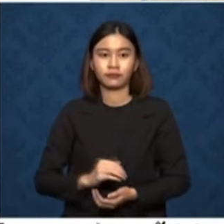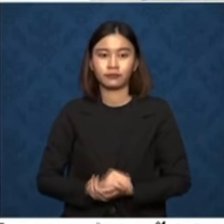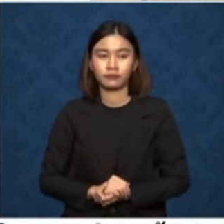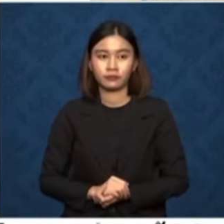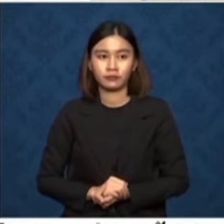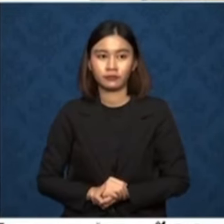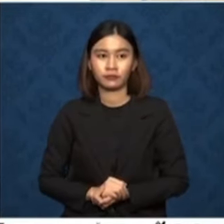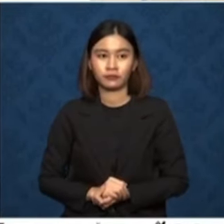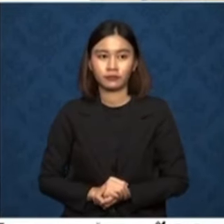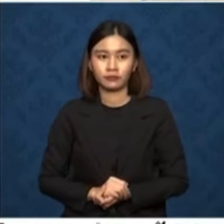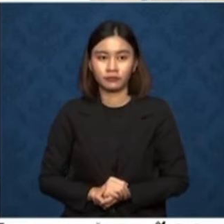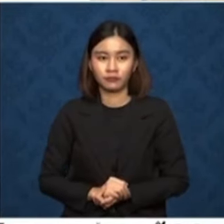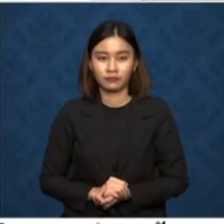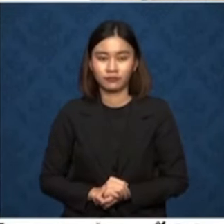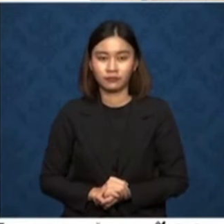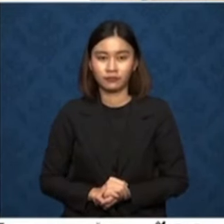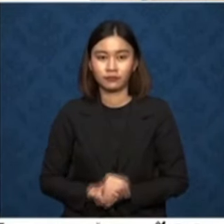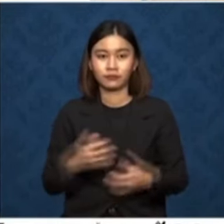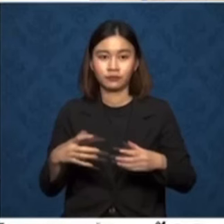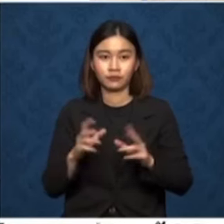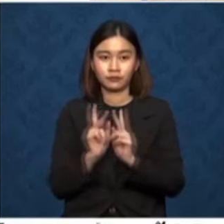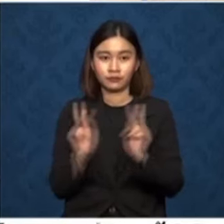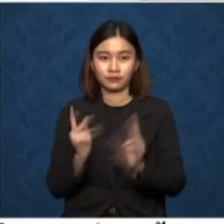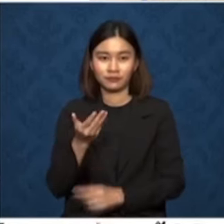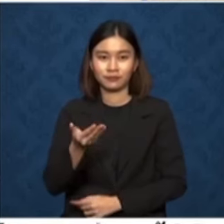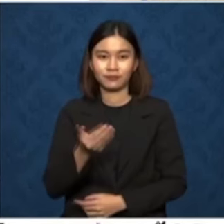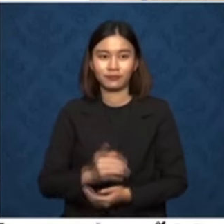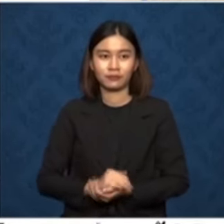ธานินพฤกนะครับกรรมาธิการเชิญครับ